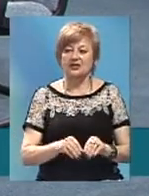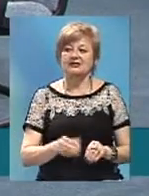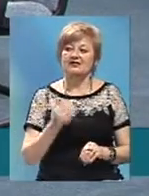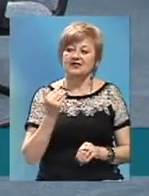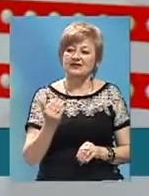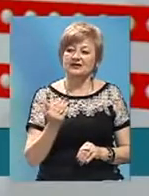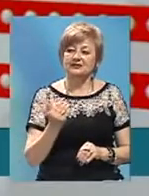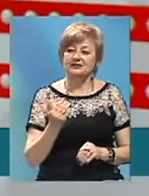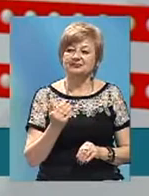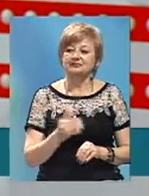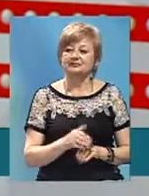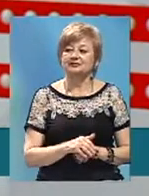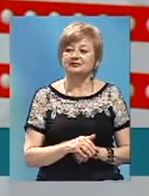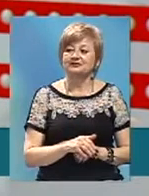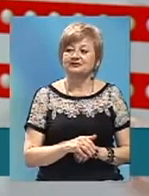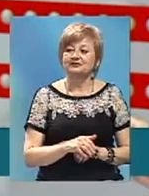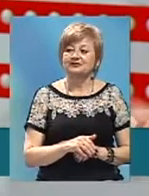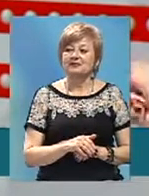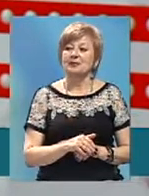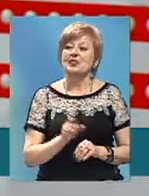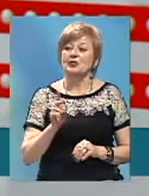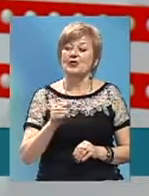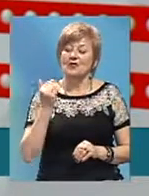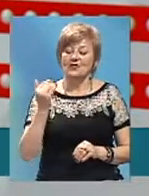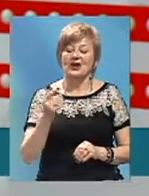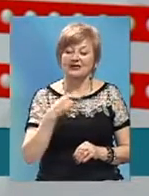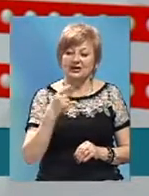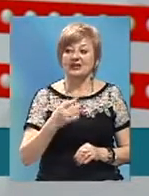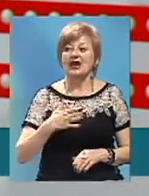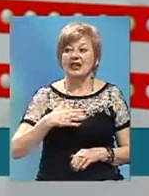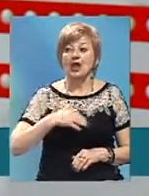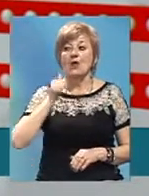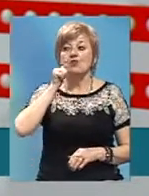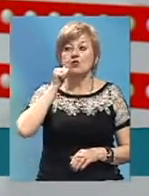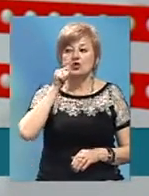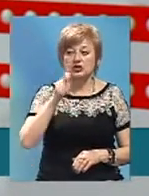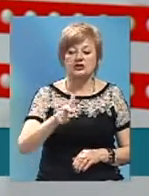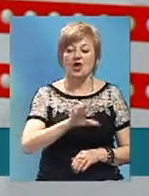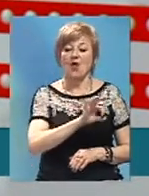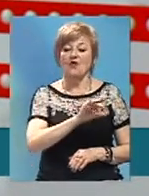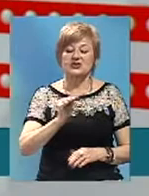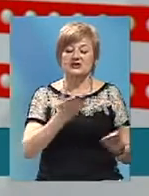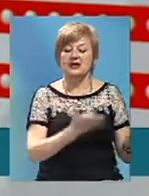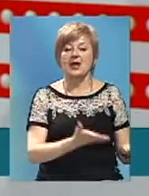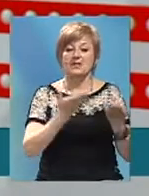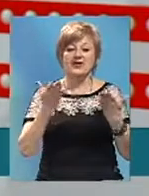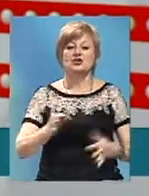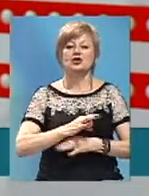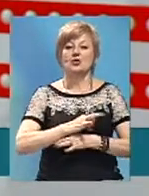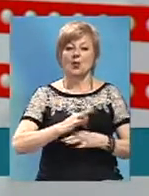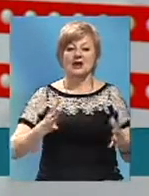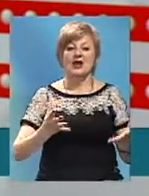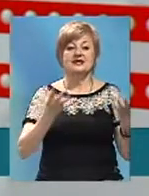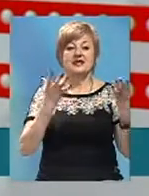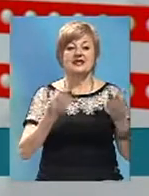оптиміст? Ну, важко про це запитати, так зрозуміло, що оптиміст. Але ваші ставки. Я післязавтра офіційно запрошений на святкування